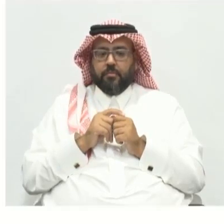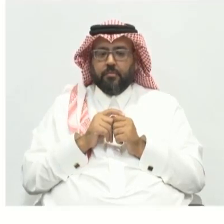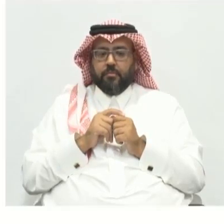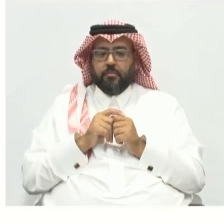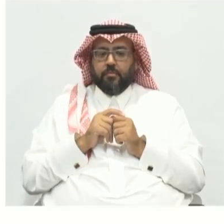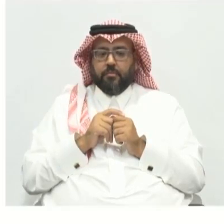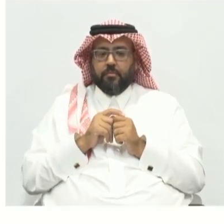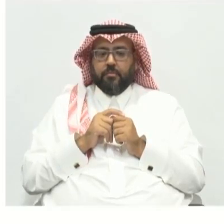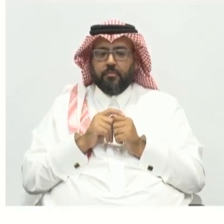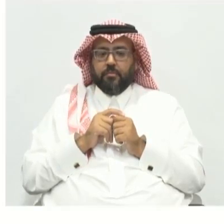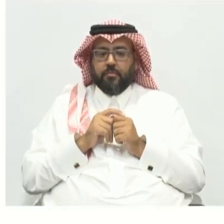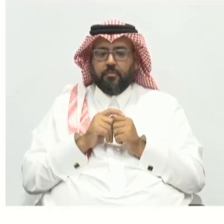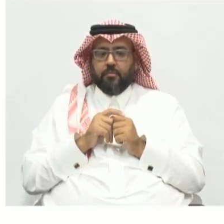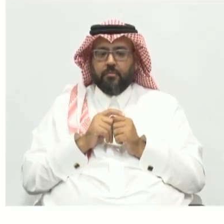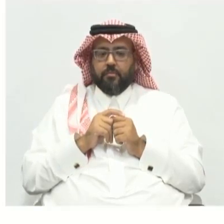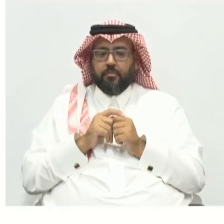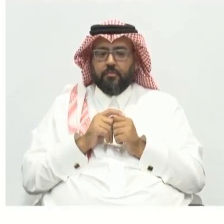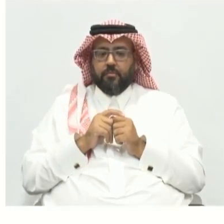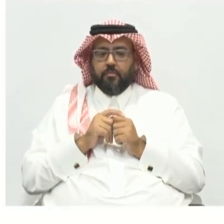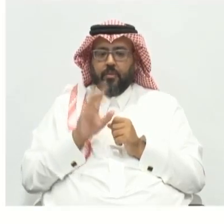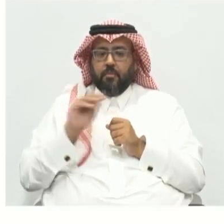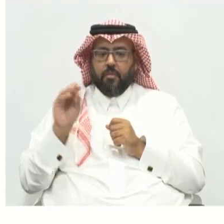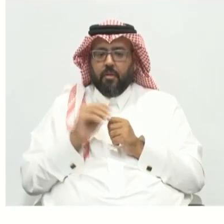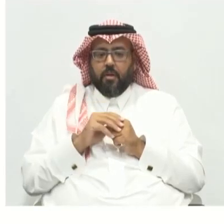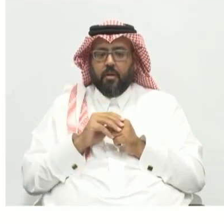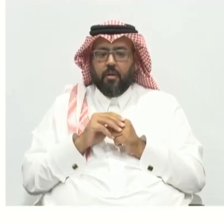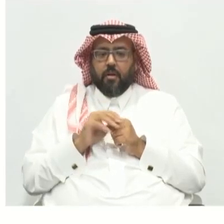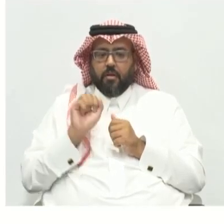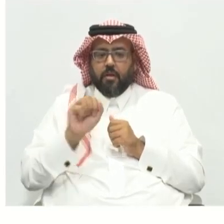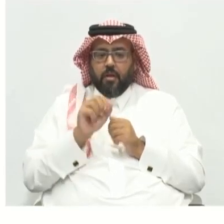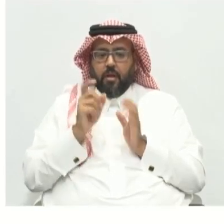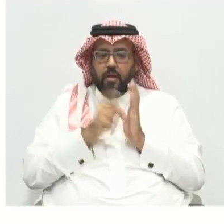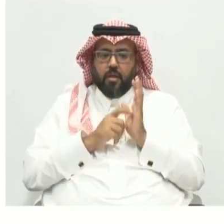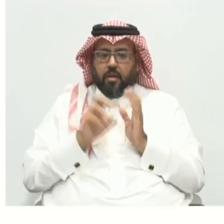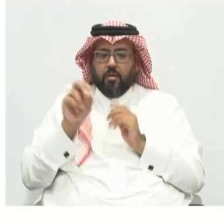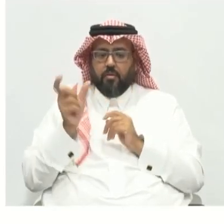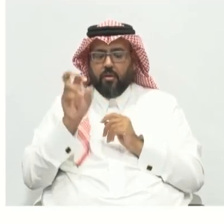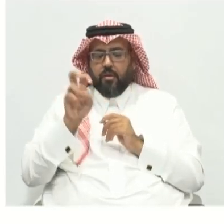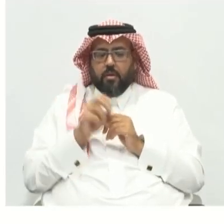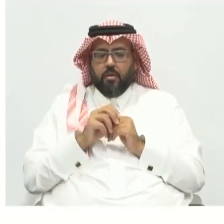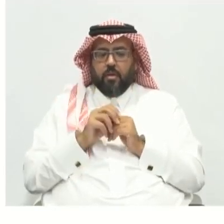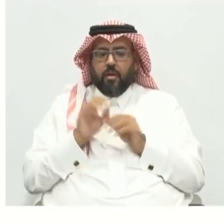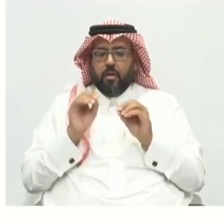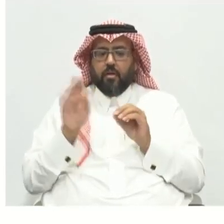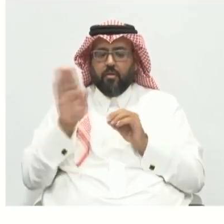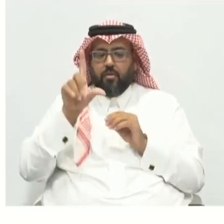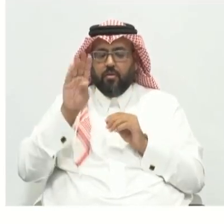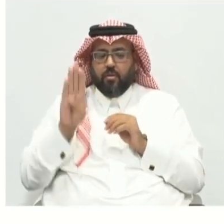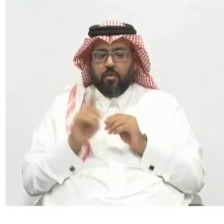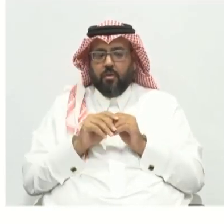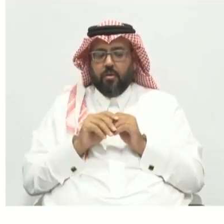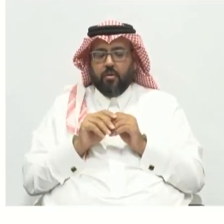المخالفه ايضا من خصائص الق او من امثله خصائص القاعده القانونيه ان تنظم السلوك نصه الماده